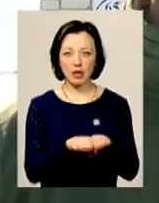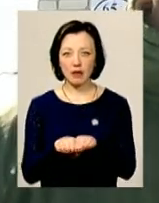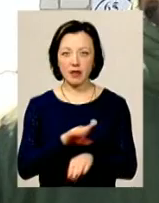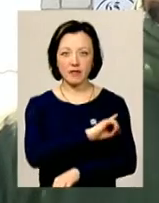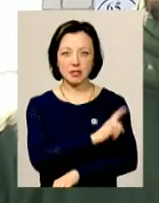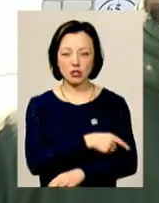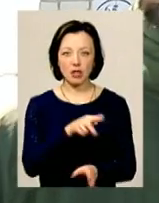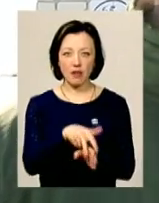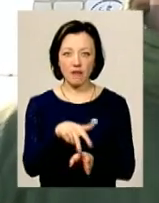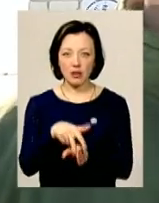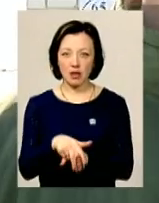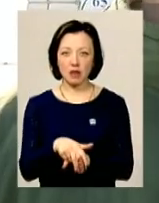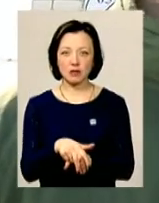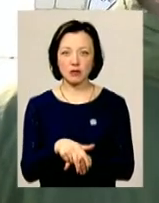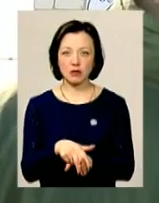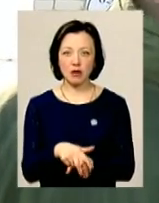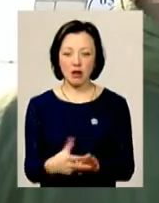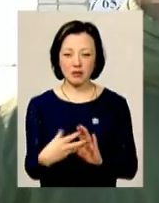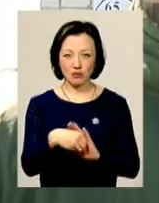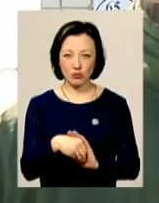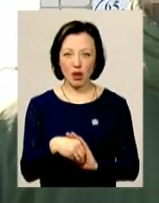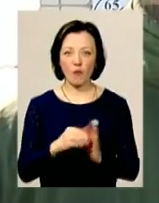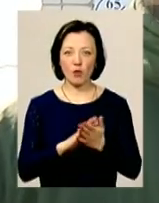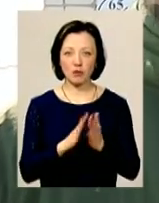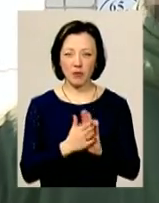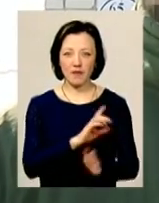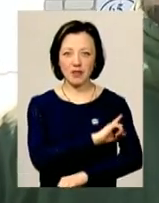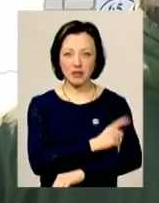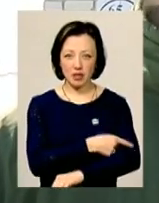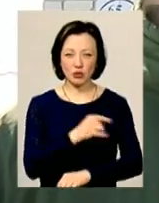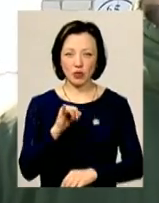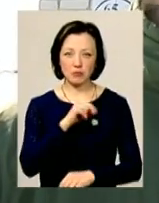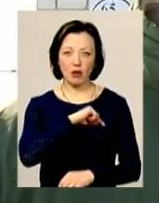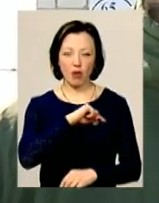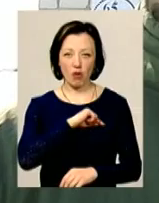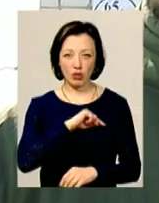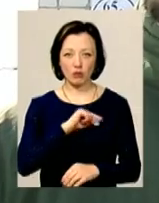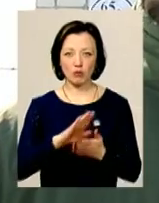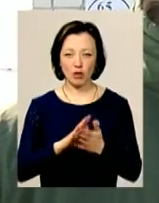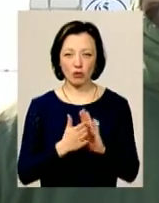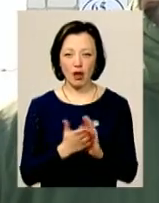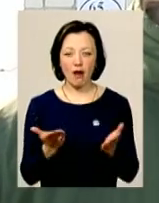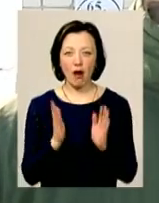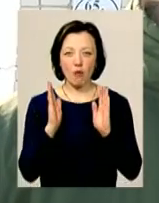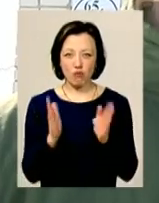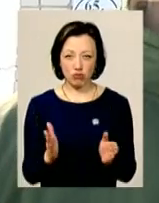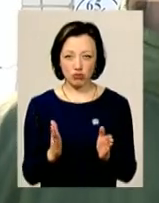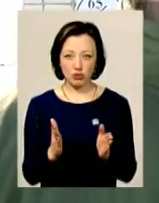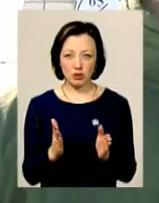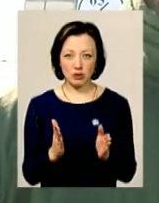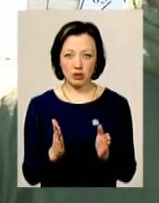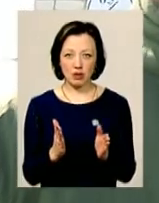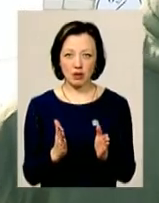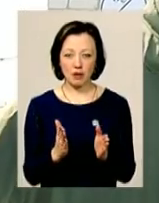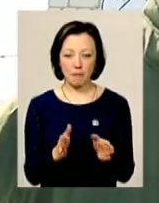фізичних навантажень, втягуємо їх в обстановку, вводимо фізичну, в психологічну обстановку, яка буде супроводжуватись їх